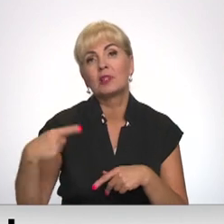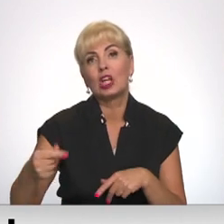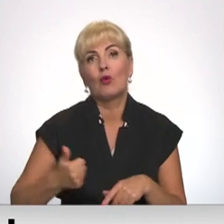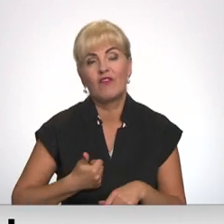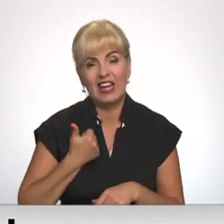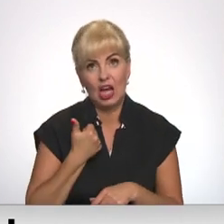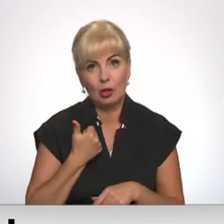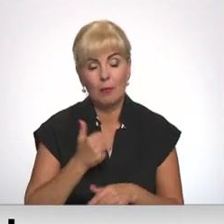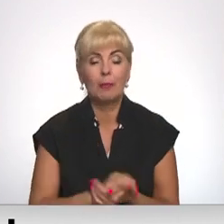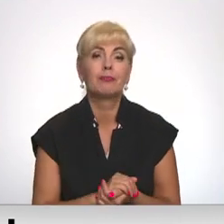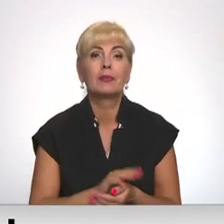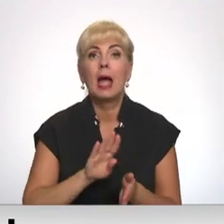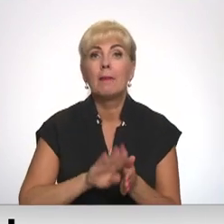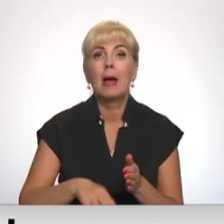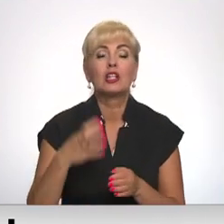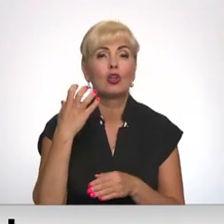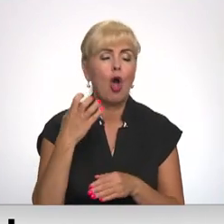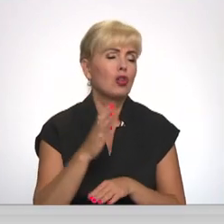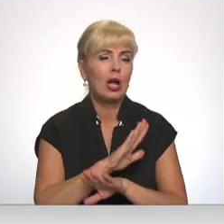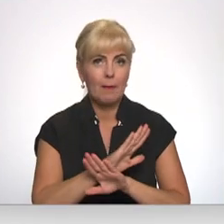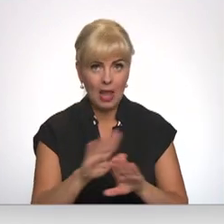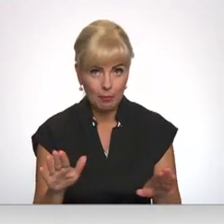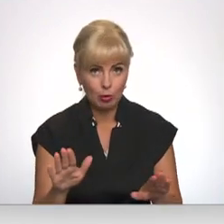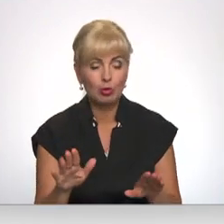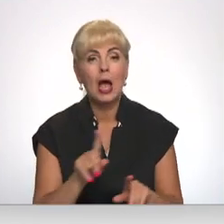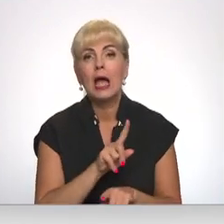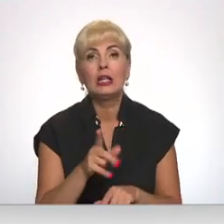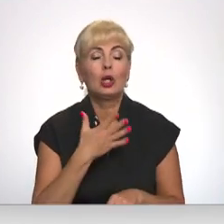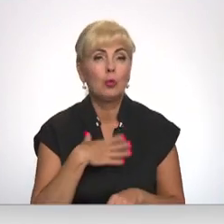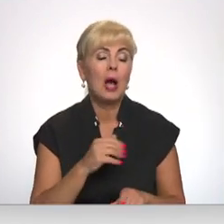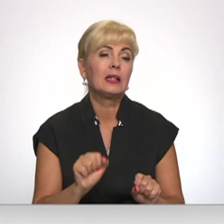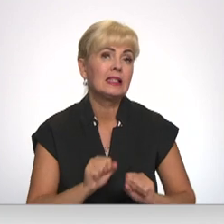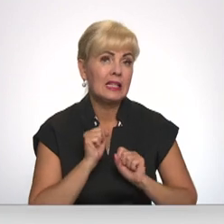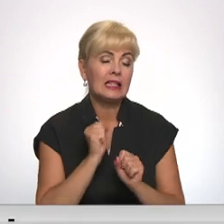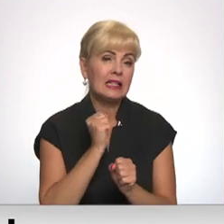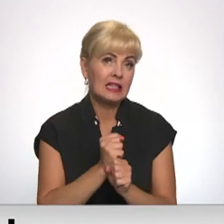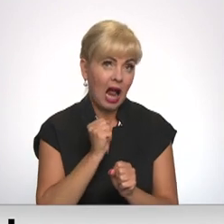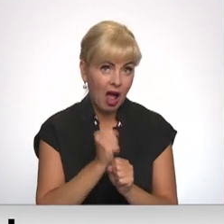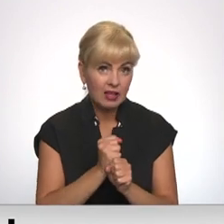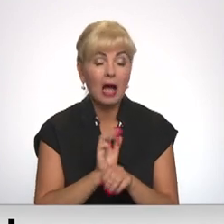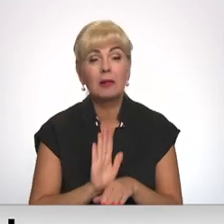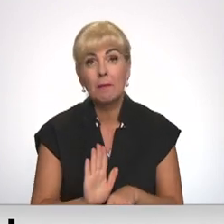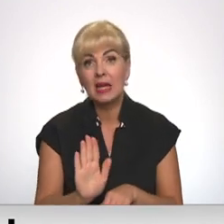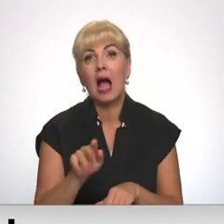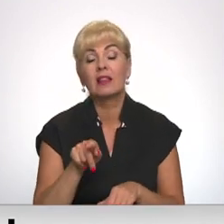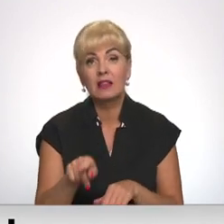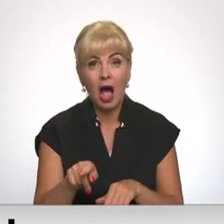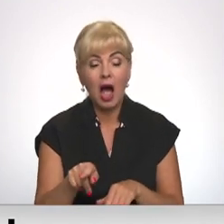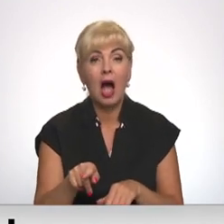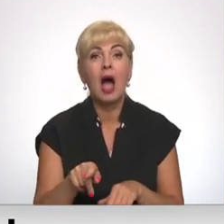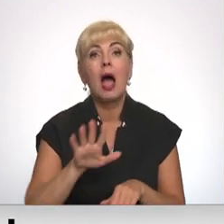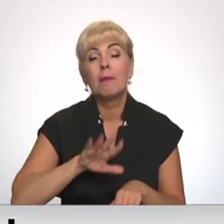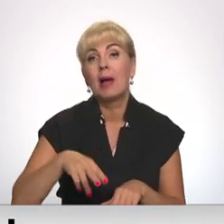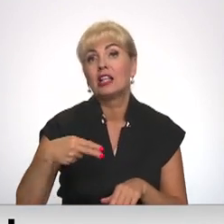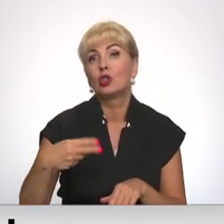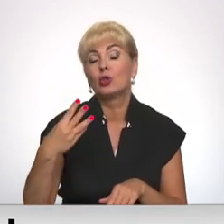uzturētāju. Bez fotoradariem nepaliksim, tāpēc tiek ļoti cītīgi strādāt pie tā, lai šis pārāvums pēc